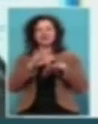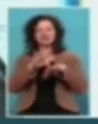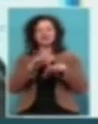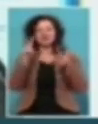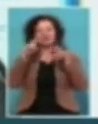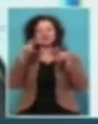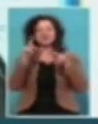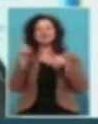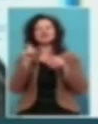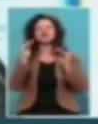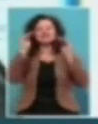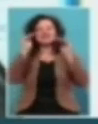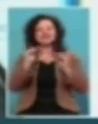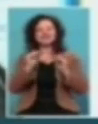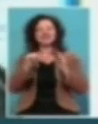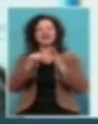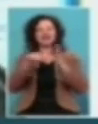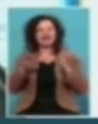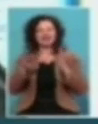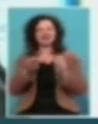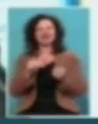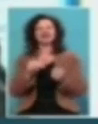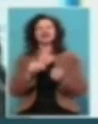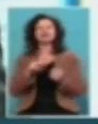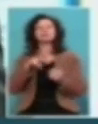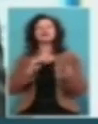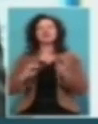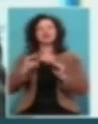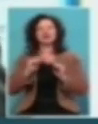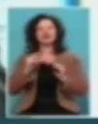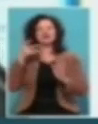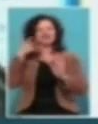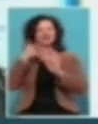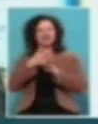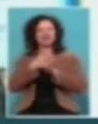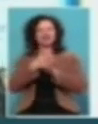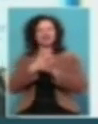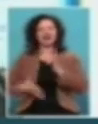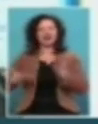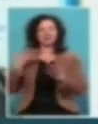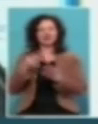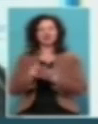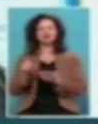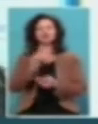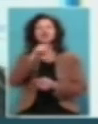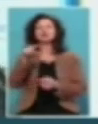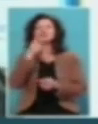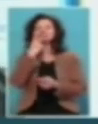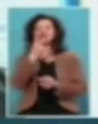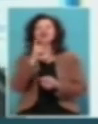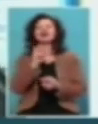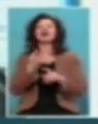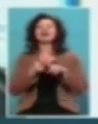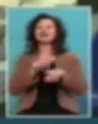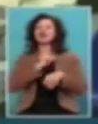метрдің құны 4678 теңгеге тен. Есептеу аспаптары жоқтар үшін төлем көлемі 5785 теңгені